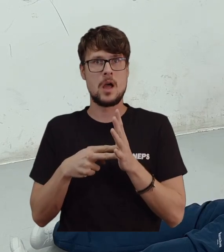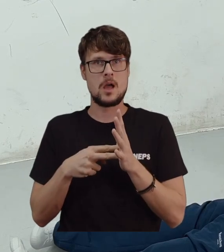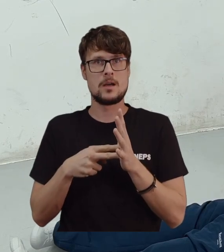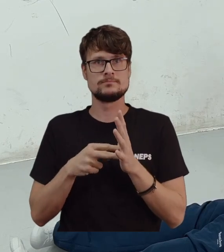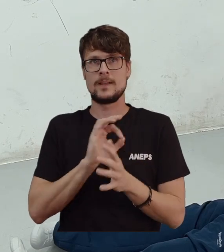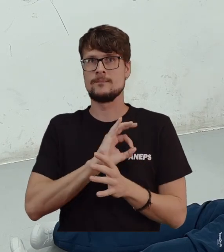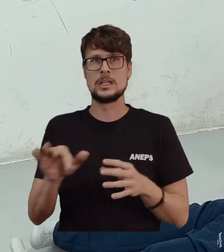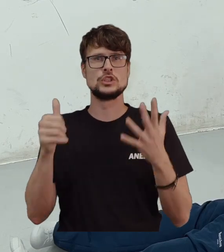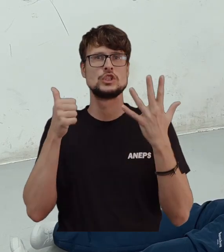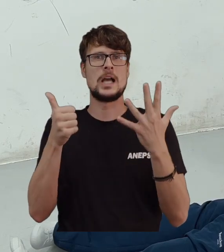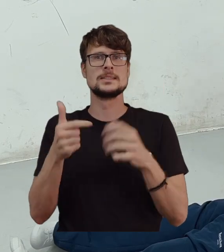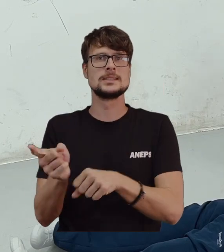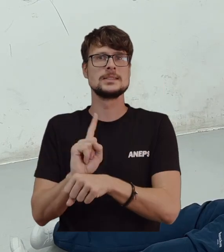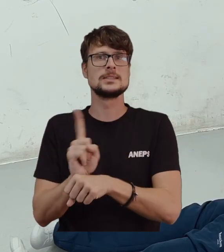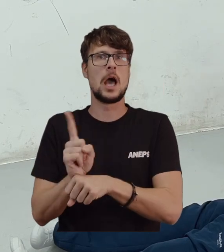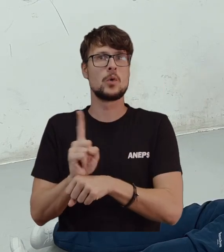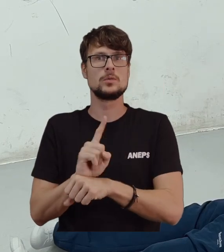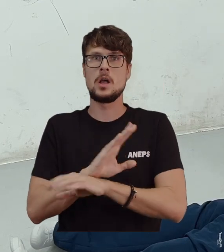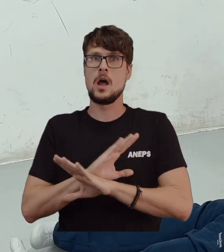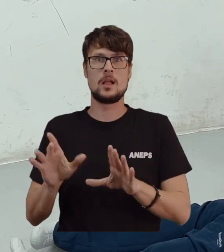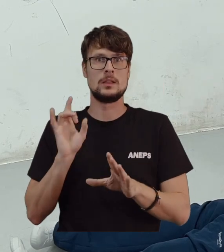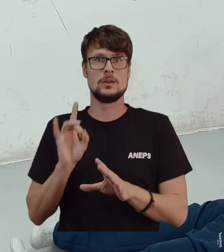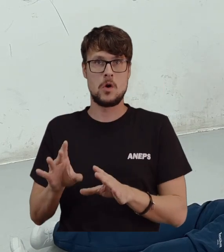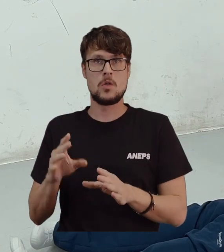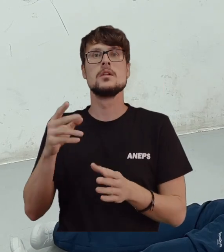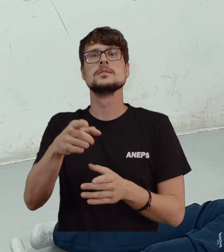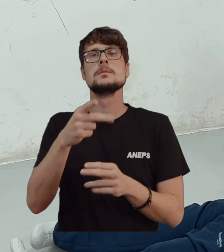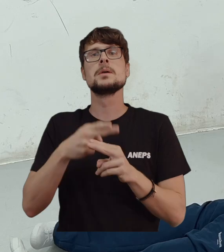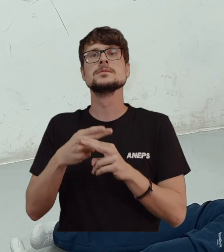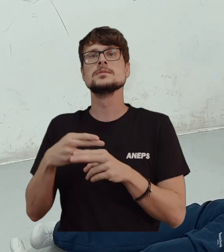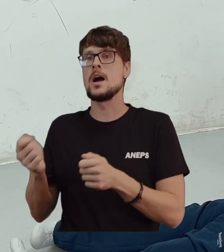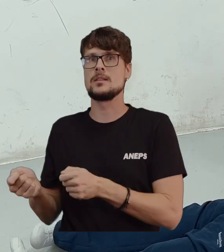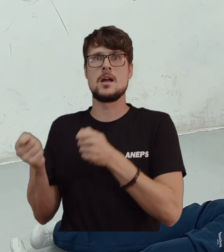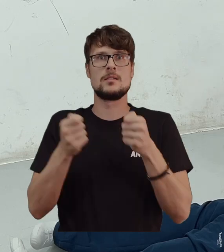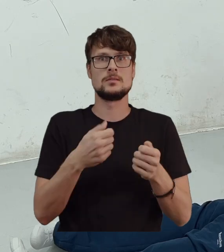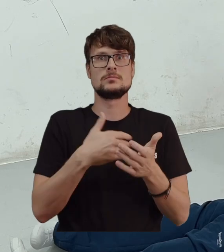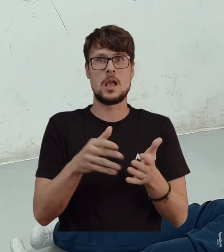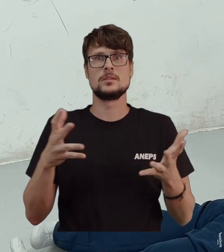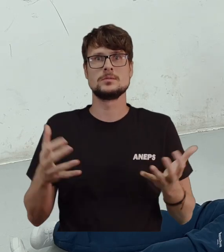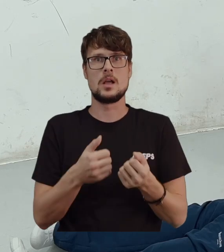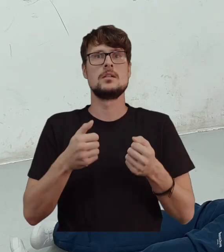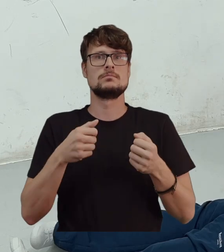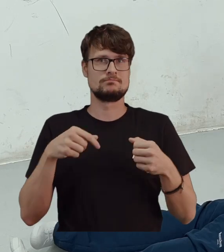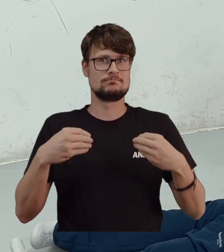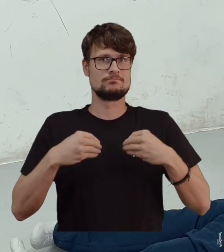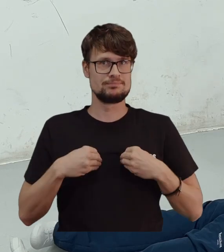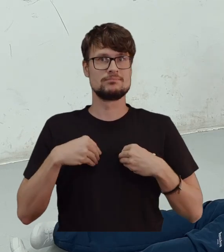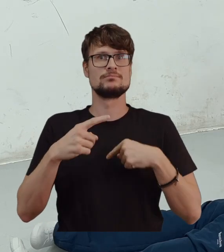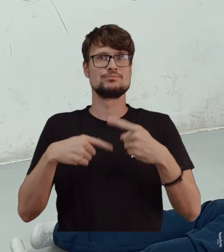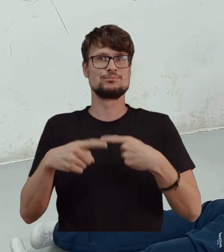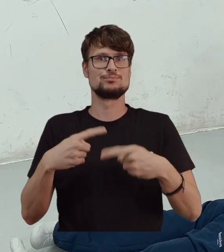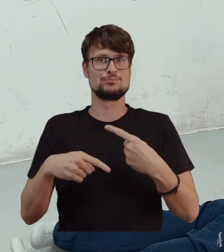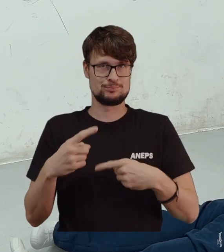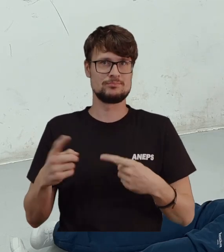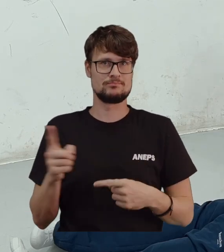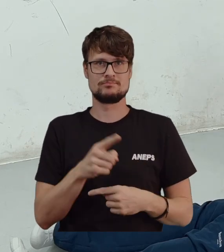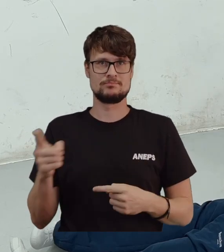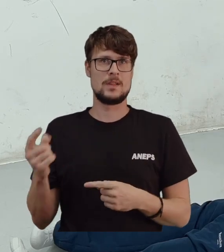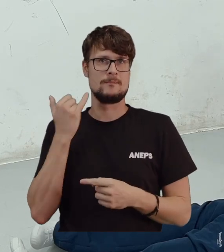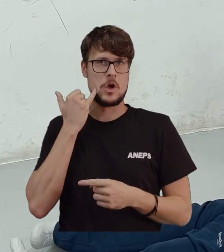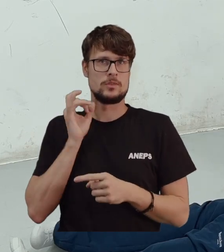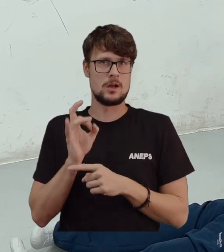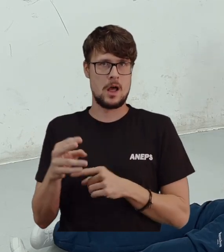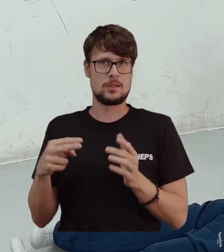defibrilátora je rýchle nabitie. Nabíja sa len 6 sekúnd a je dokázané, že čím rýchlejšie sa pacientovi